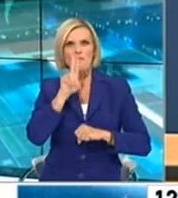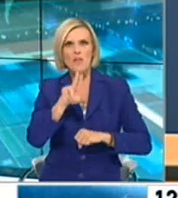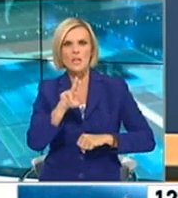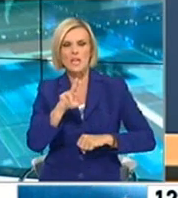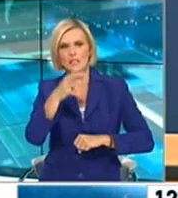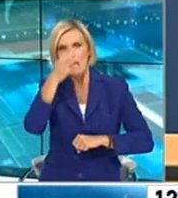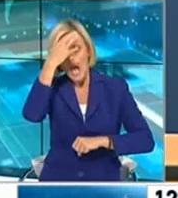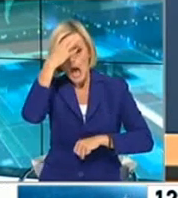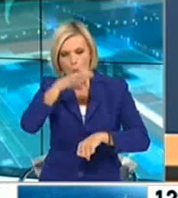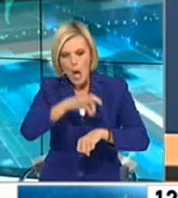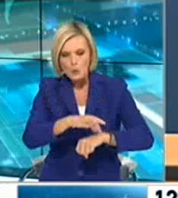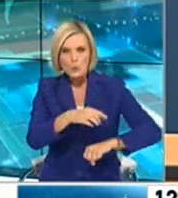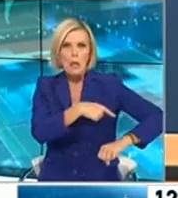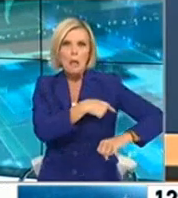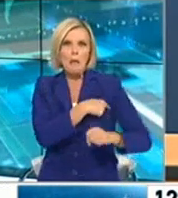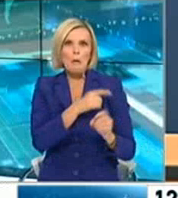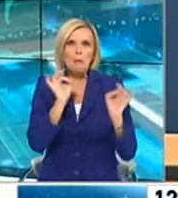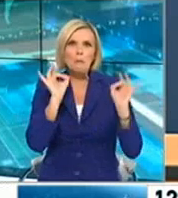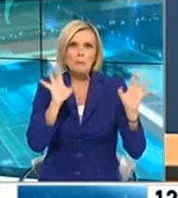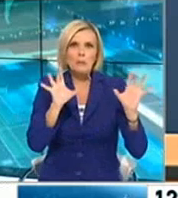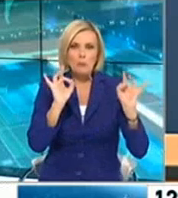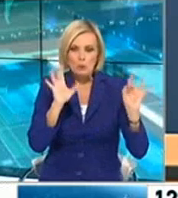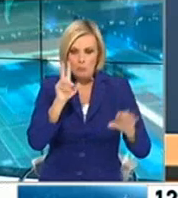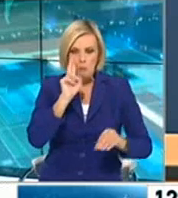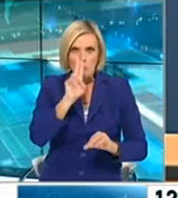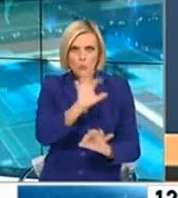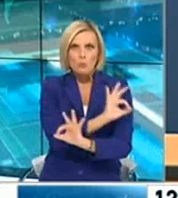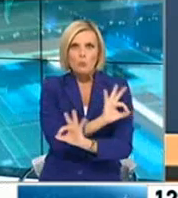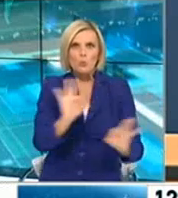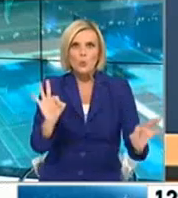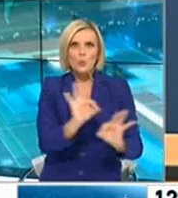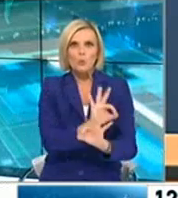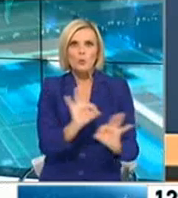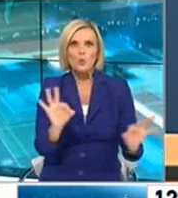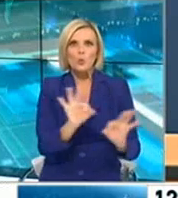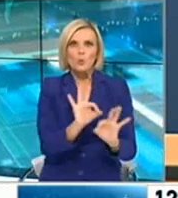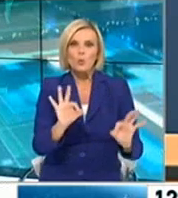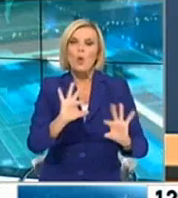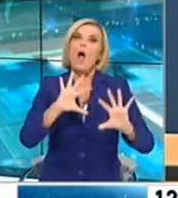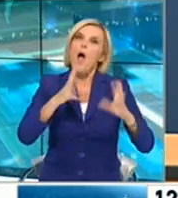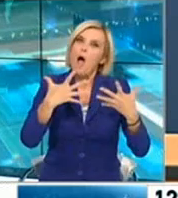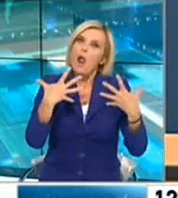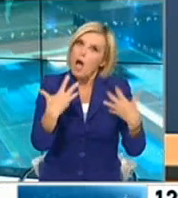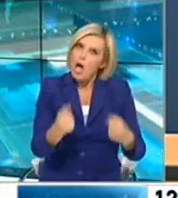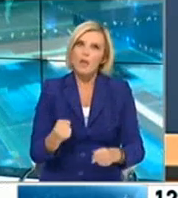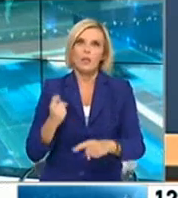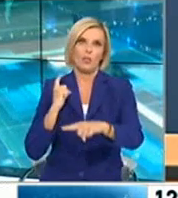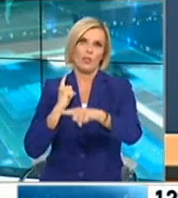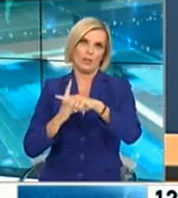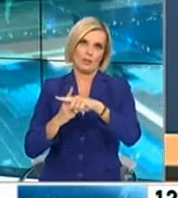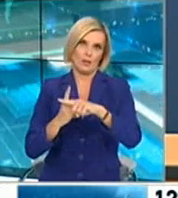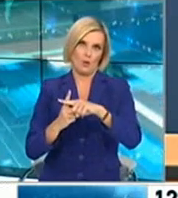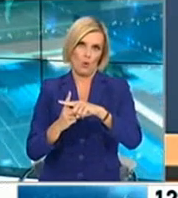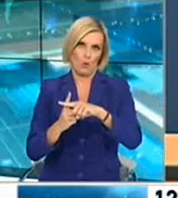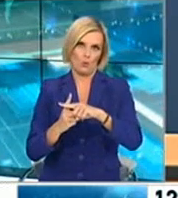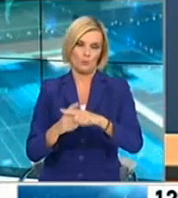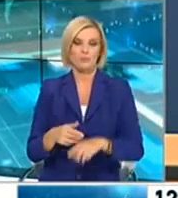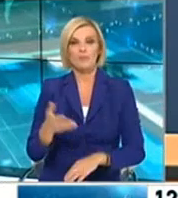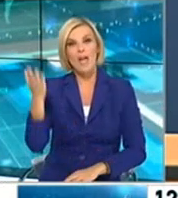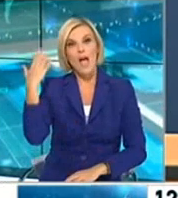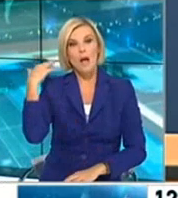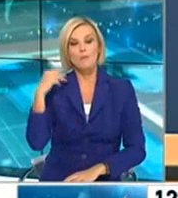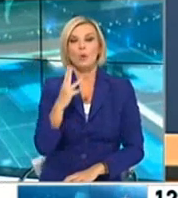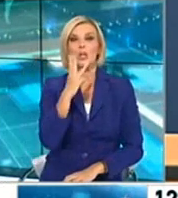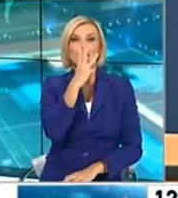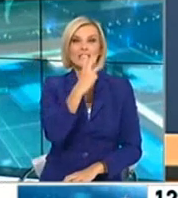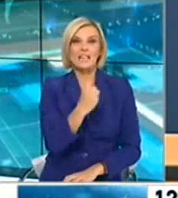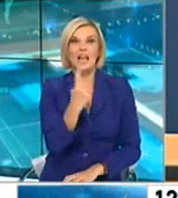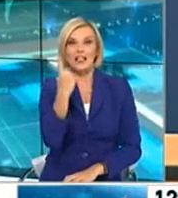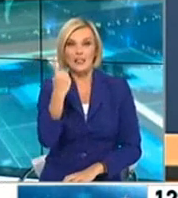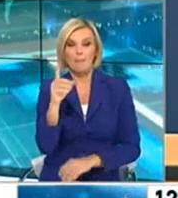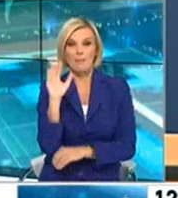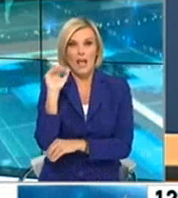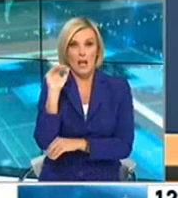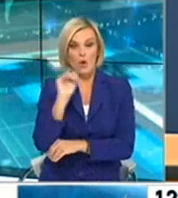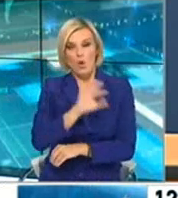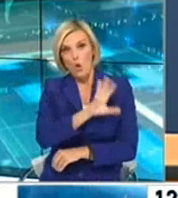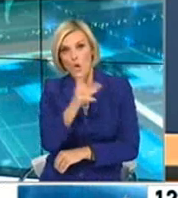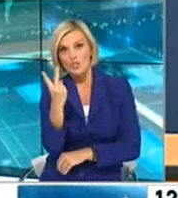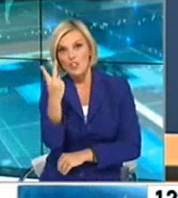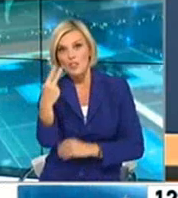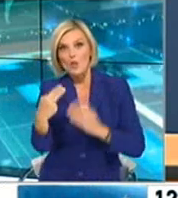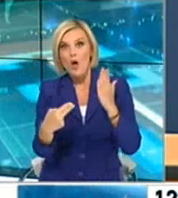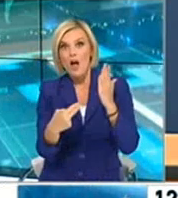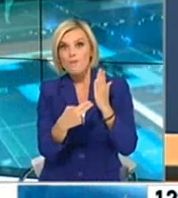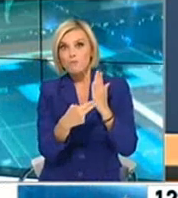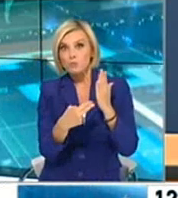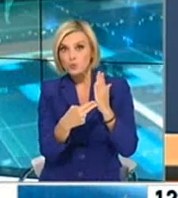Για παράδειγμα, αν κοιτάξει κανείς την περίοδο 31 Ιουλίου έως 2 Αυγούστου και 144 κρούσματα με